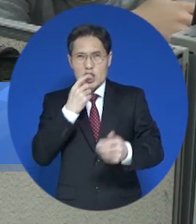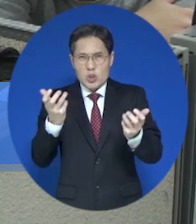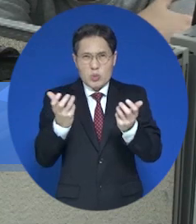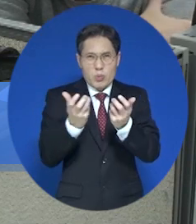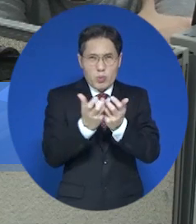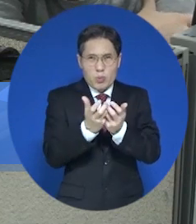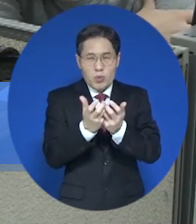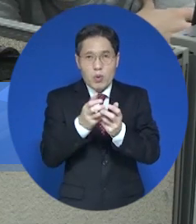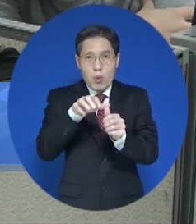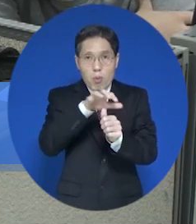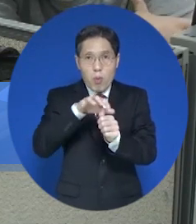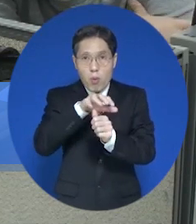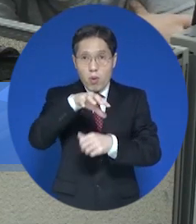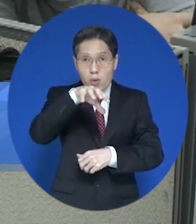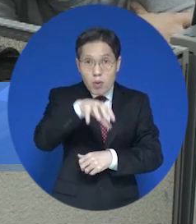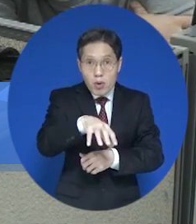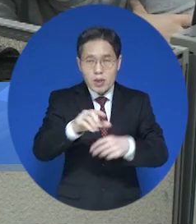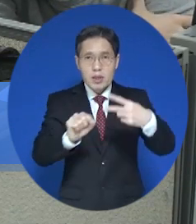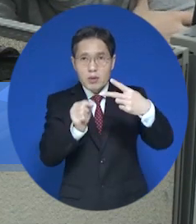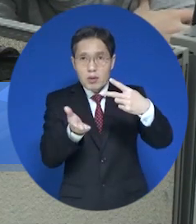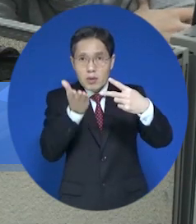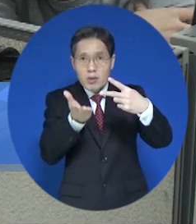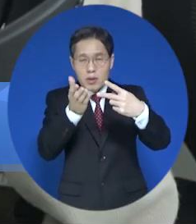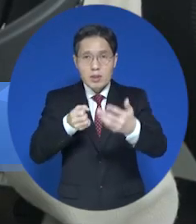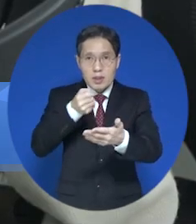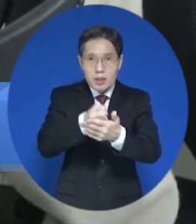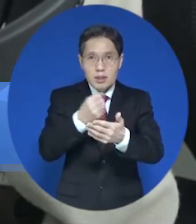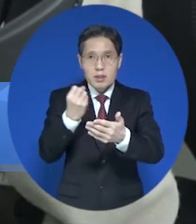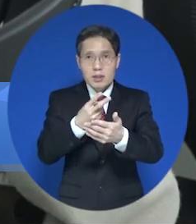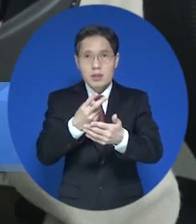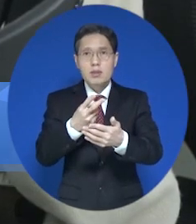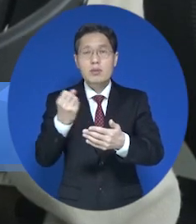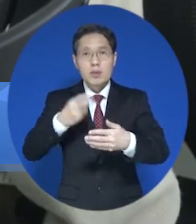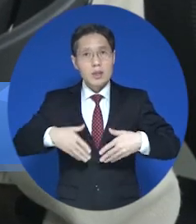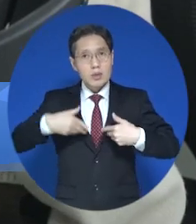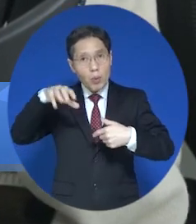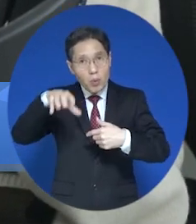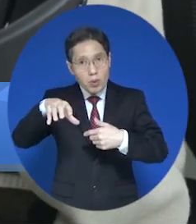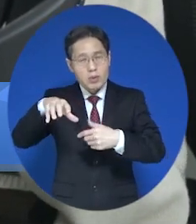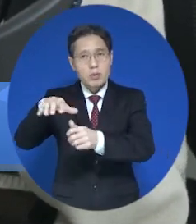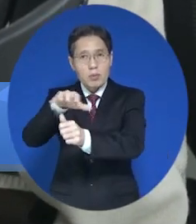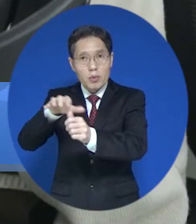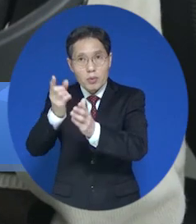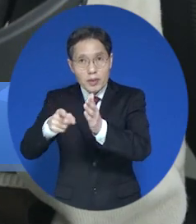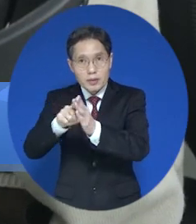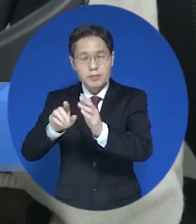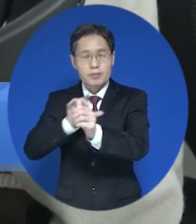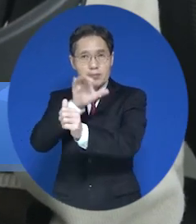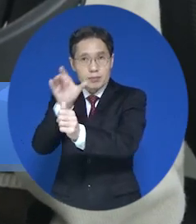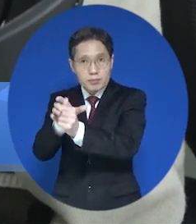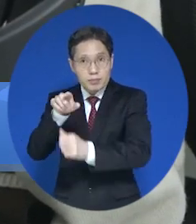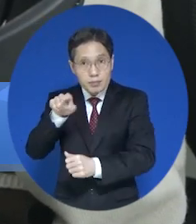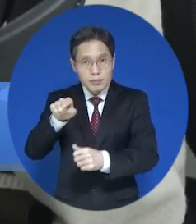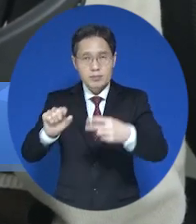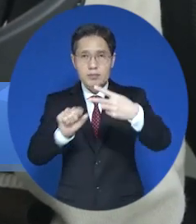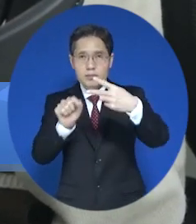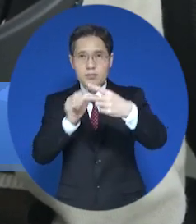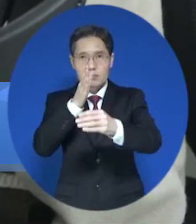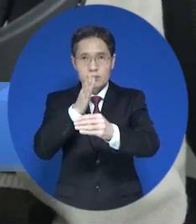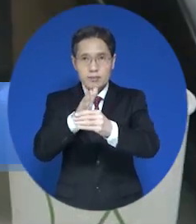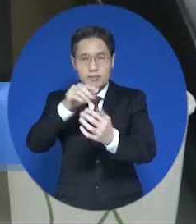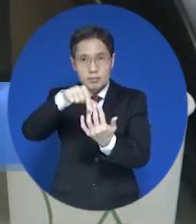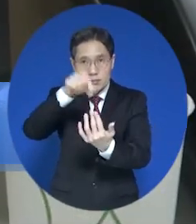필요한 백신접종 센터 를 2월 초에 지정하고 상온 보관 백신접종을 위한 미 탁 의료기관은 2월중